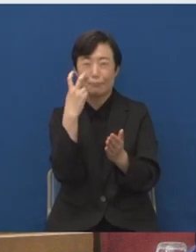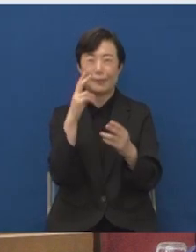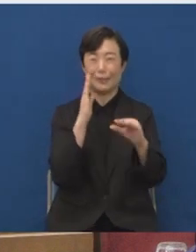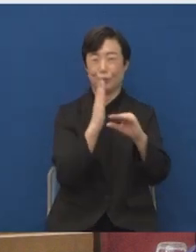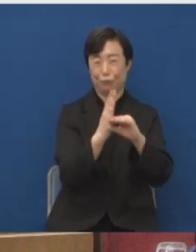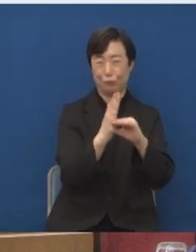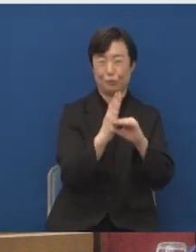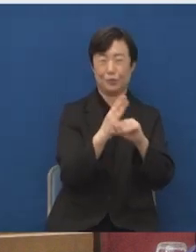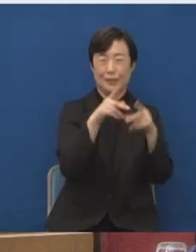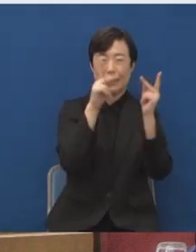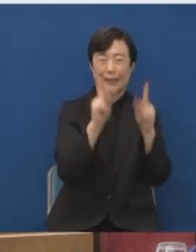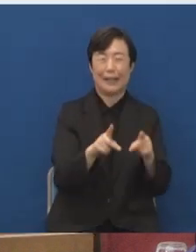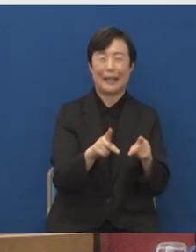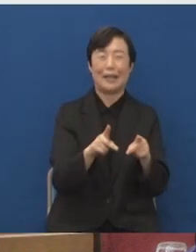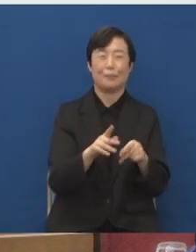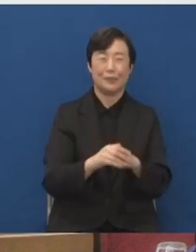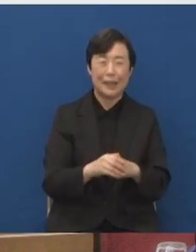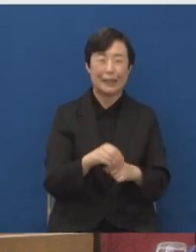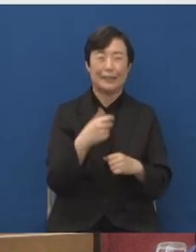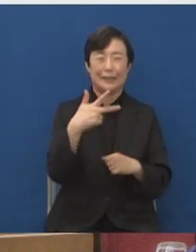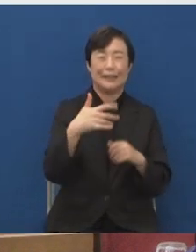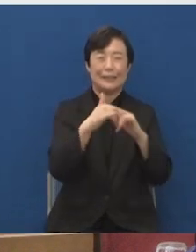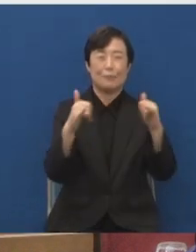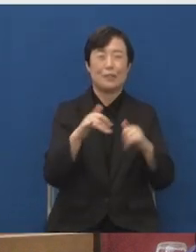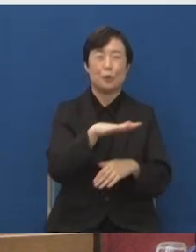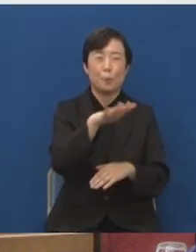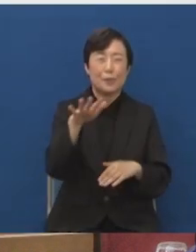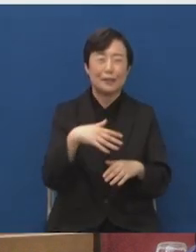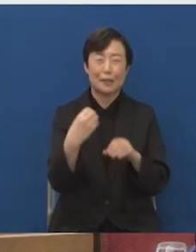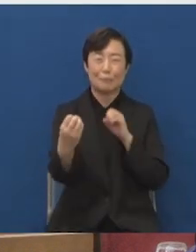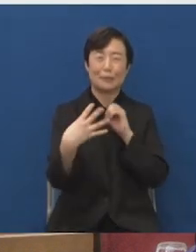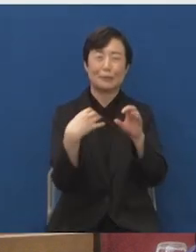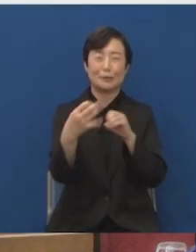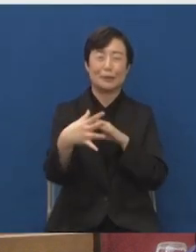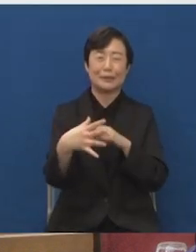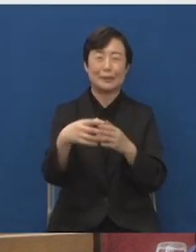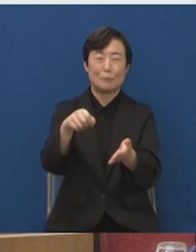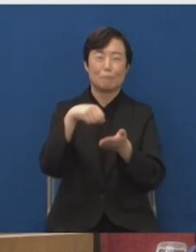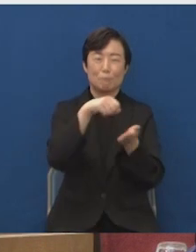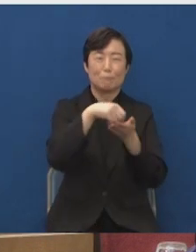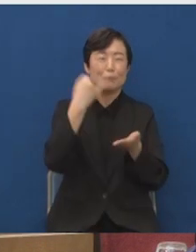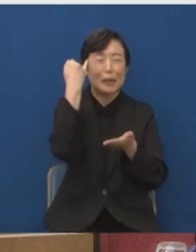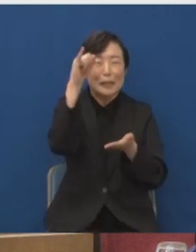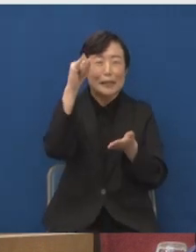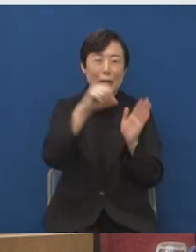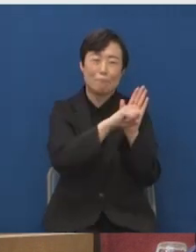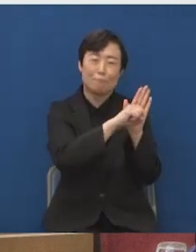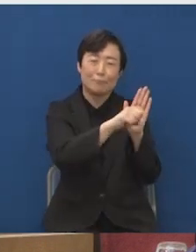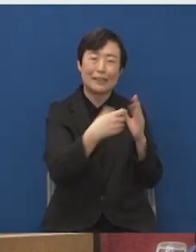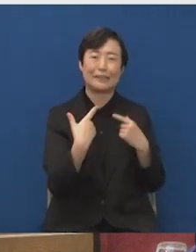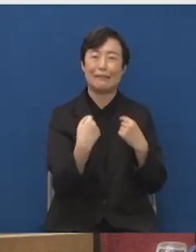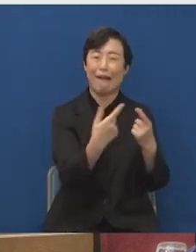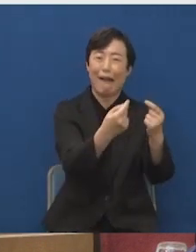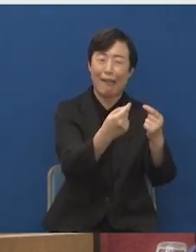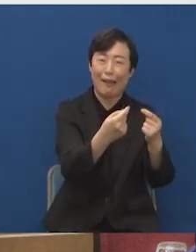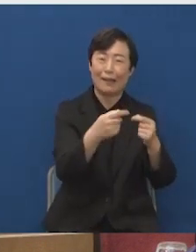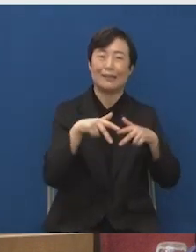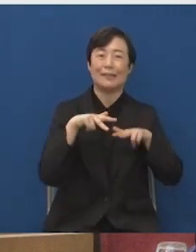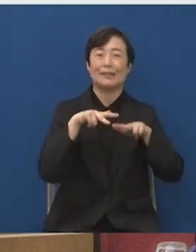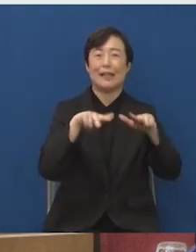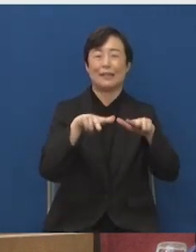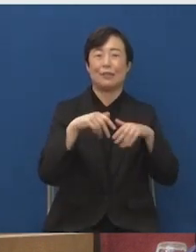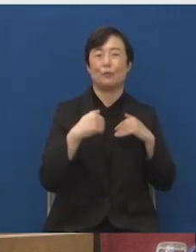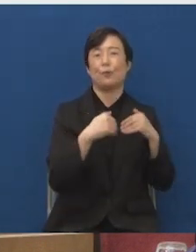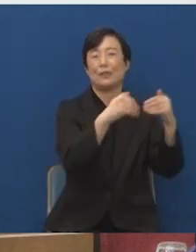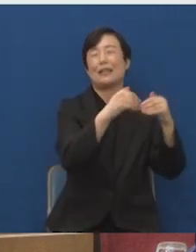踏まえ、市民の皆様との対話においていただく貴重なご意見も生かしながら、政策の磨き役等を行ってまいります。そ